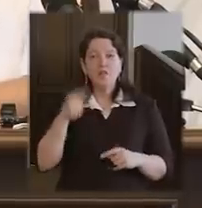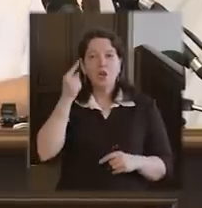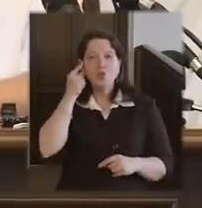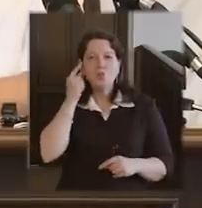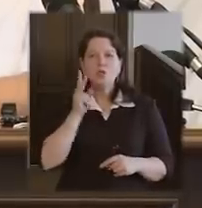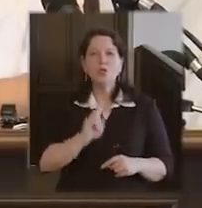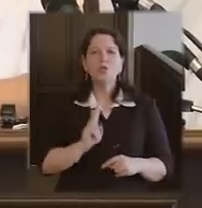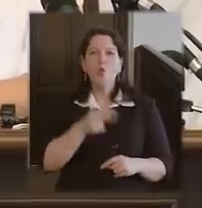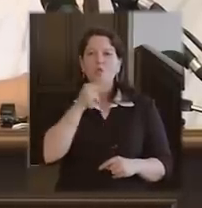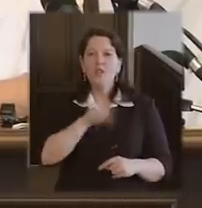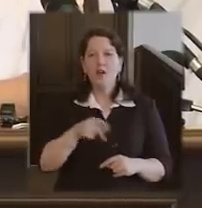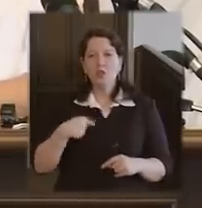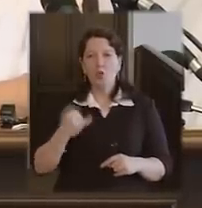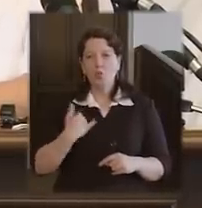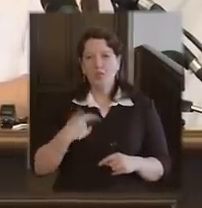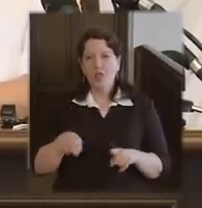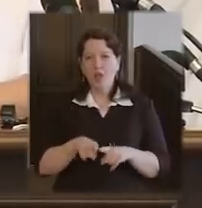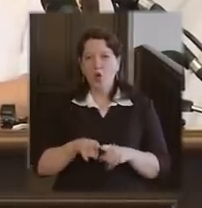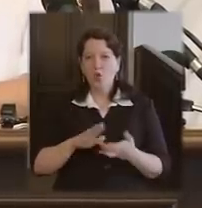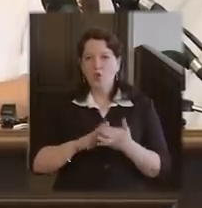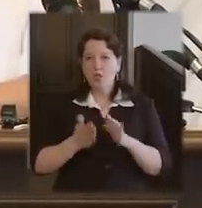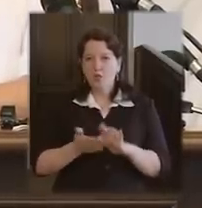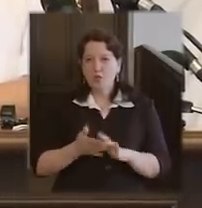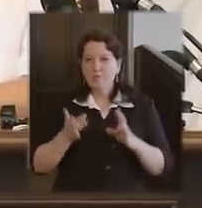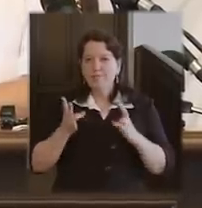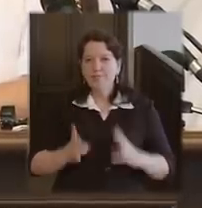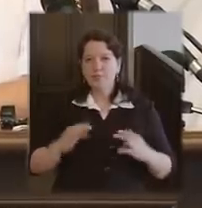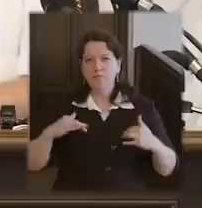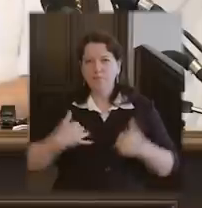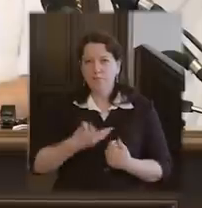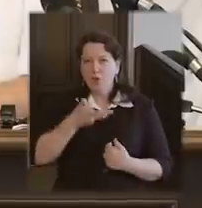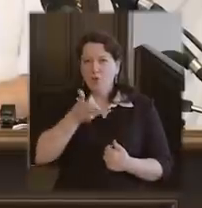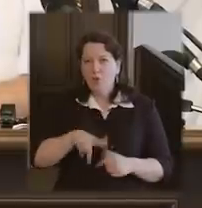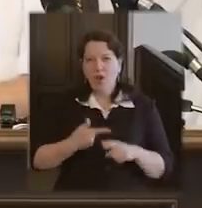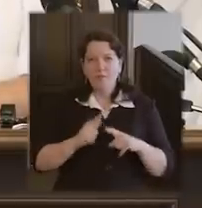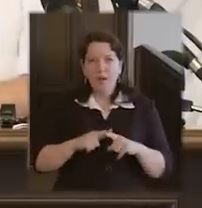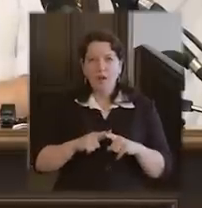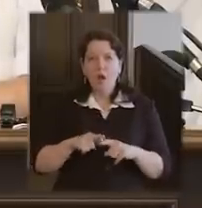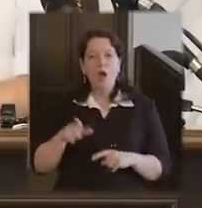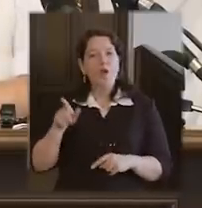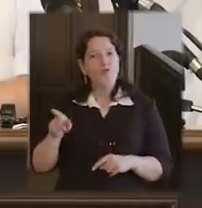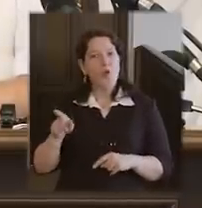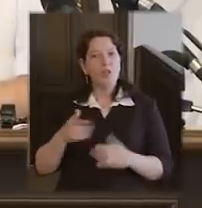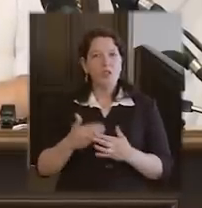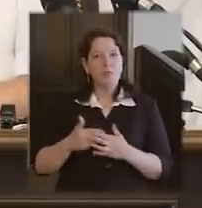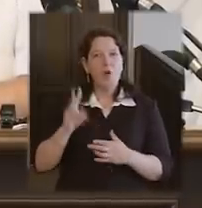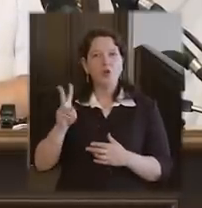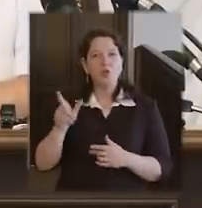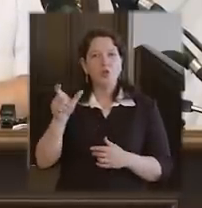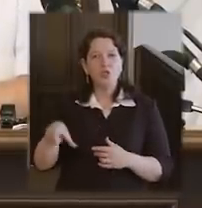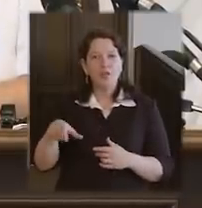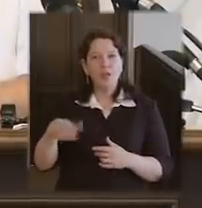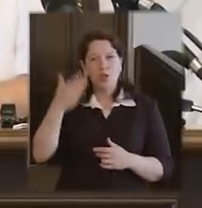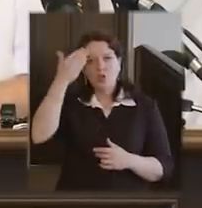ищем, кто виноват, что у меня депрессия. Некоторые изощряются до того, что находят вот колдун или